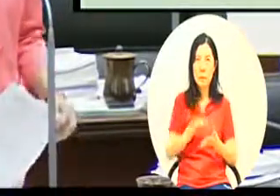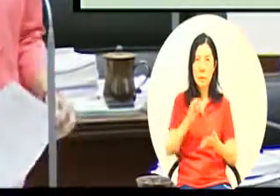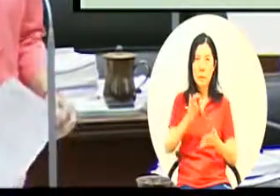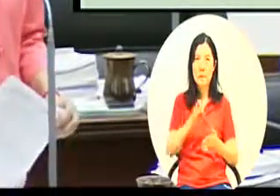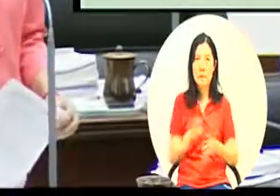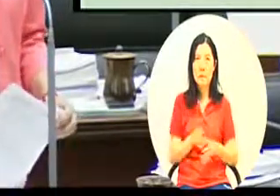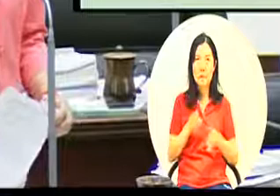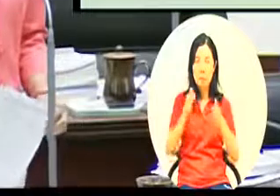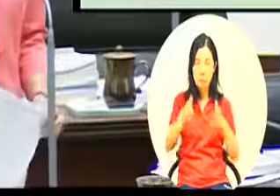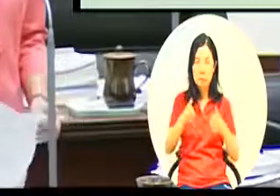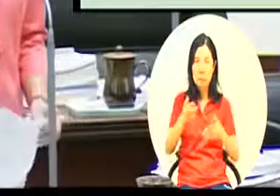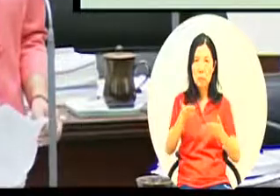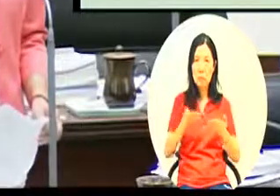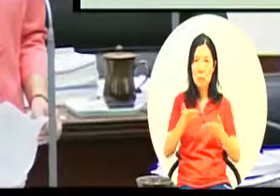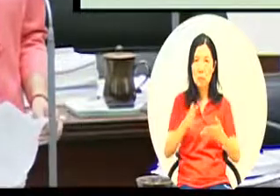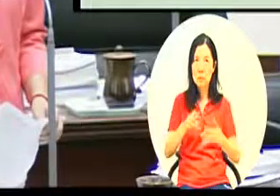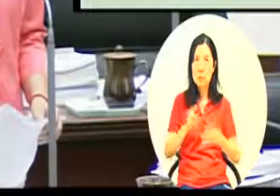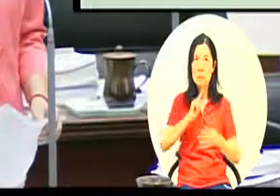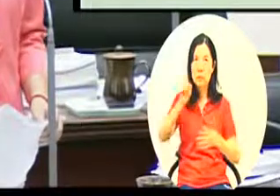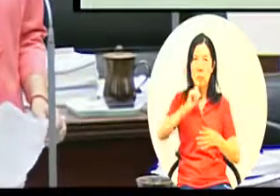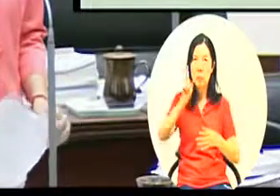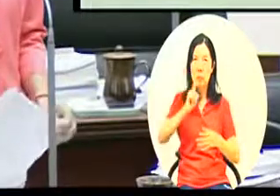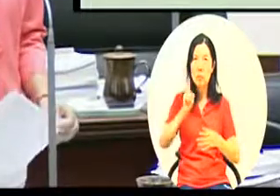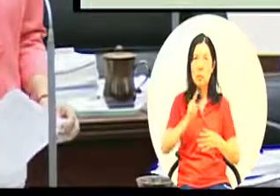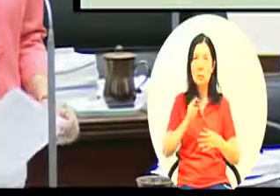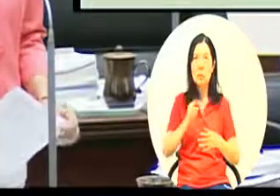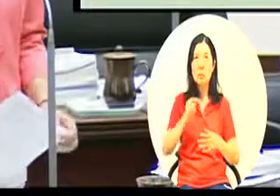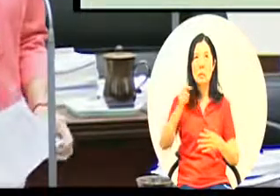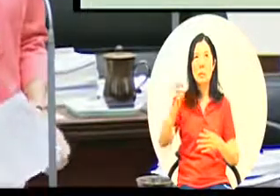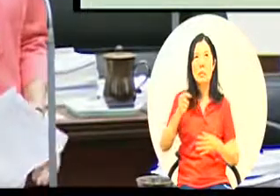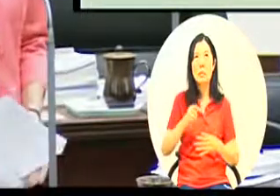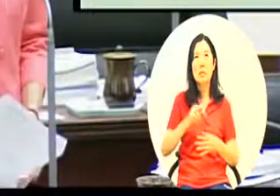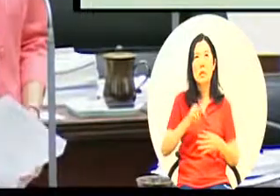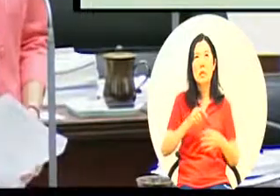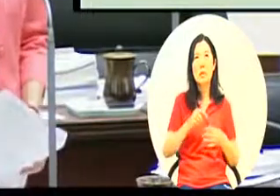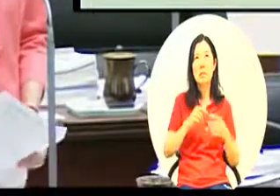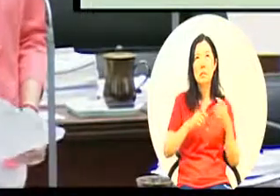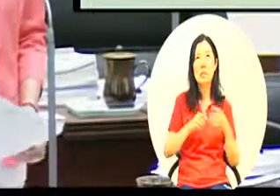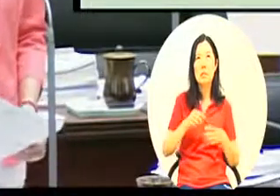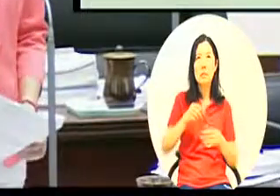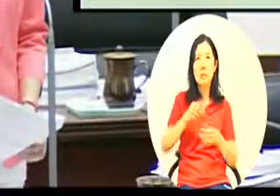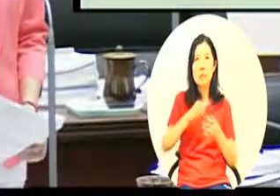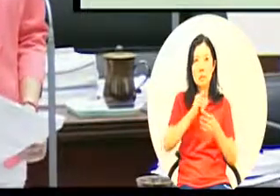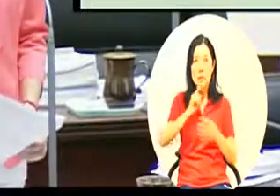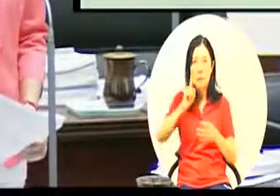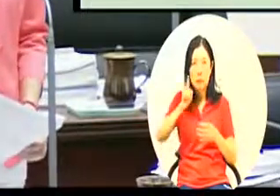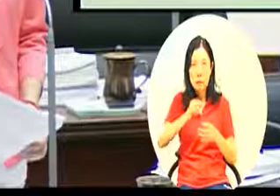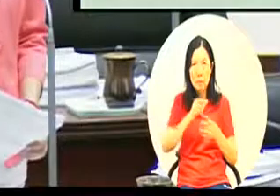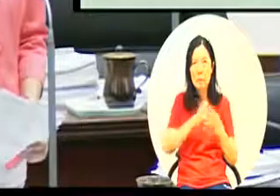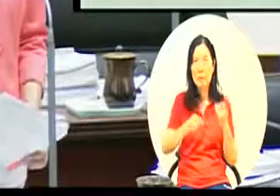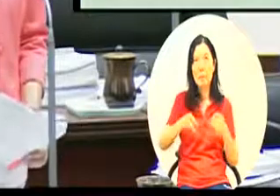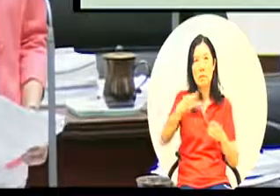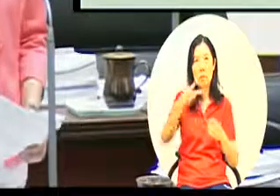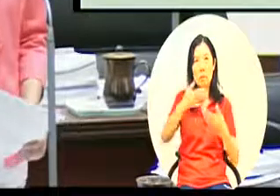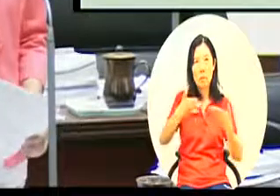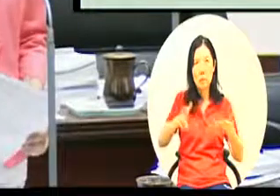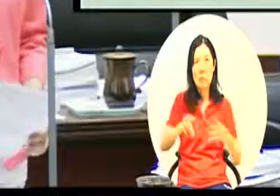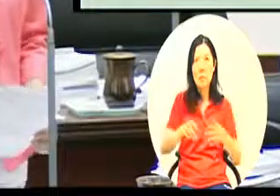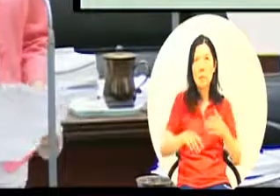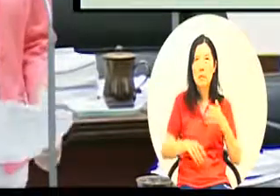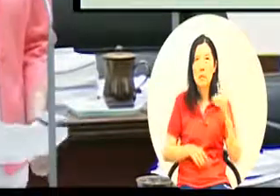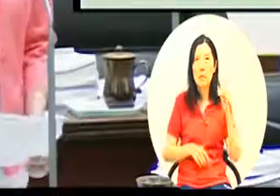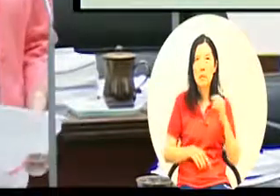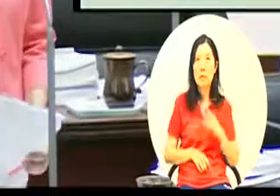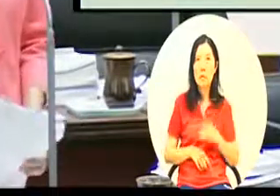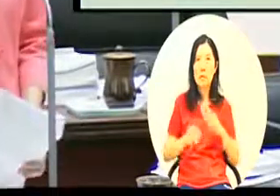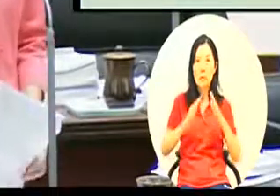对那一个案子呢，检举人检举了打了200多通的1999，然后我们环保局去看，都发